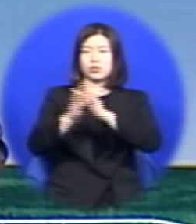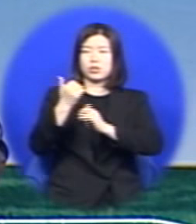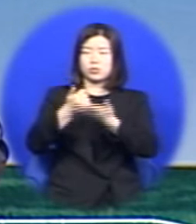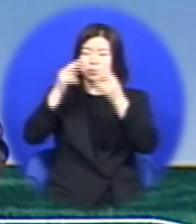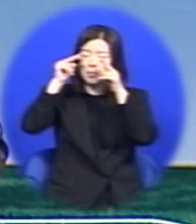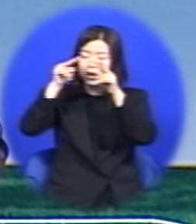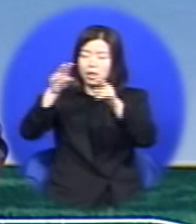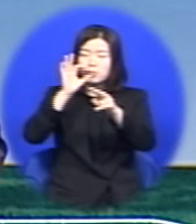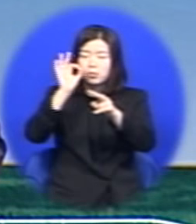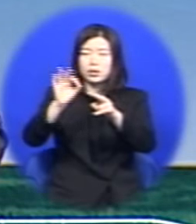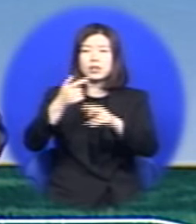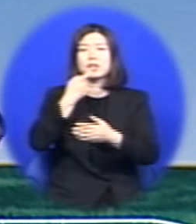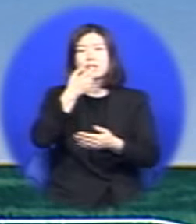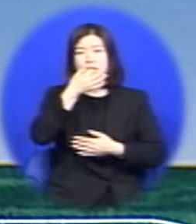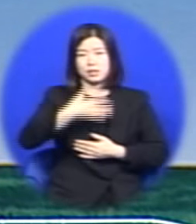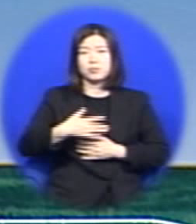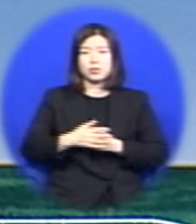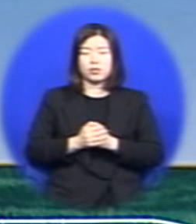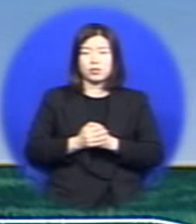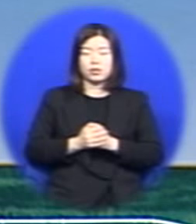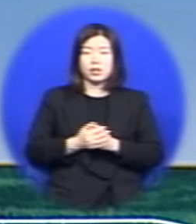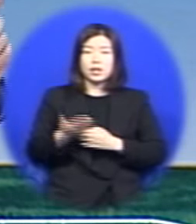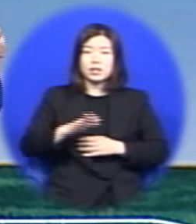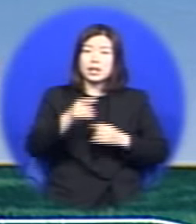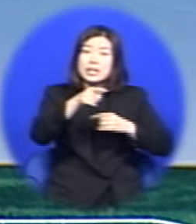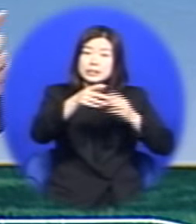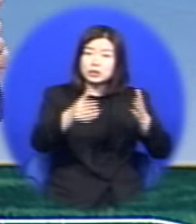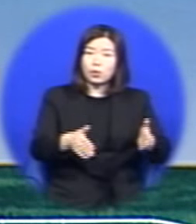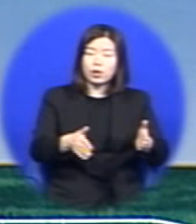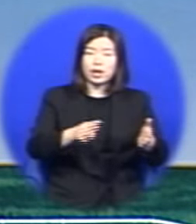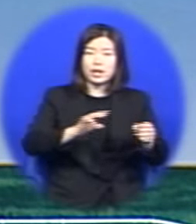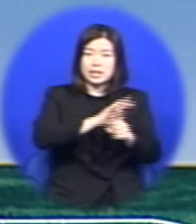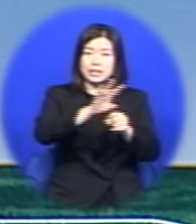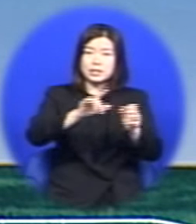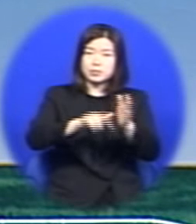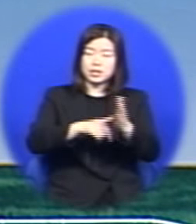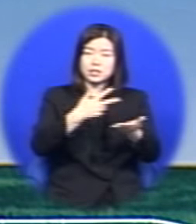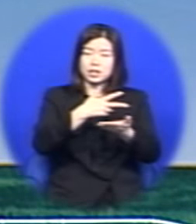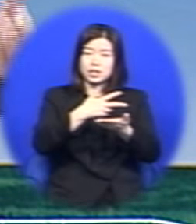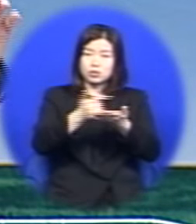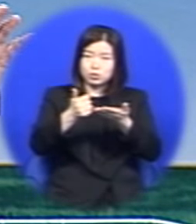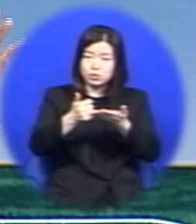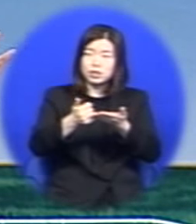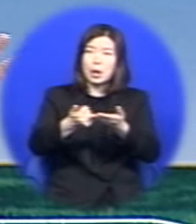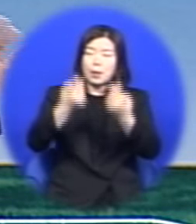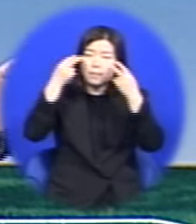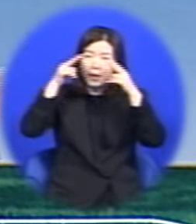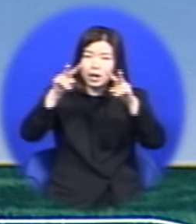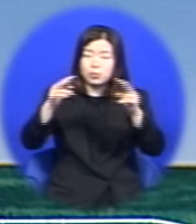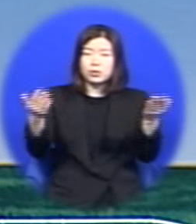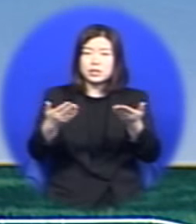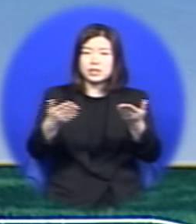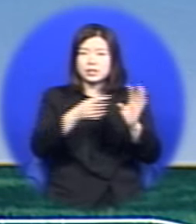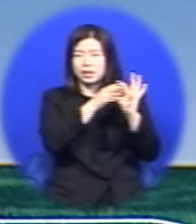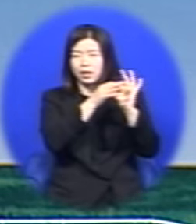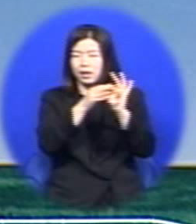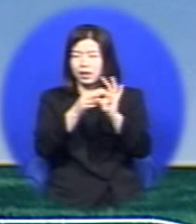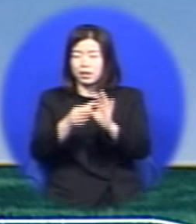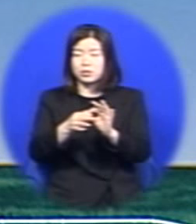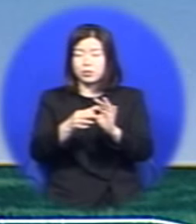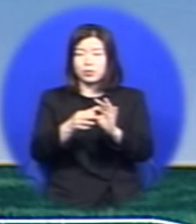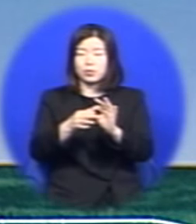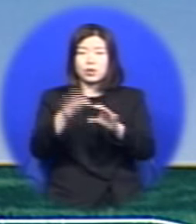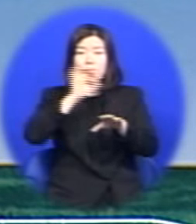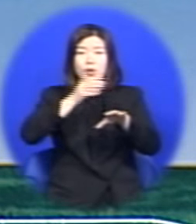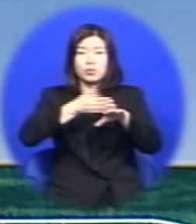않는 겁니다. 그런데 그동안 24시간 주님을 바라보는 일을 끊임없이 할 수 있었습니다.